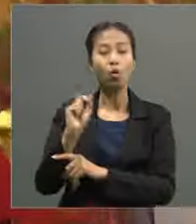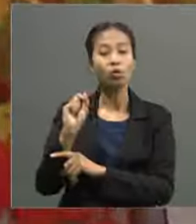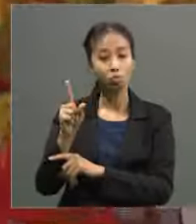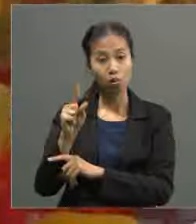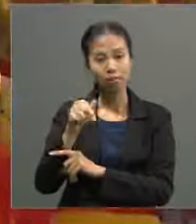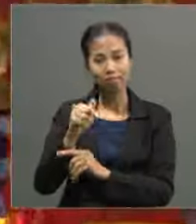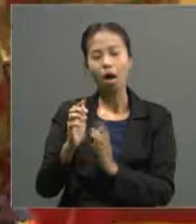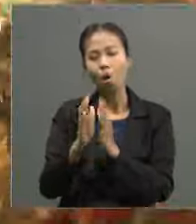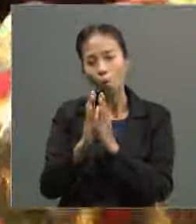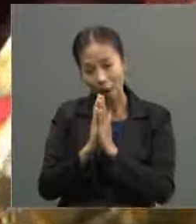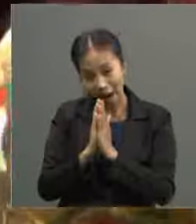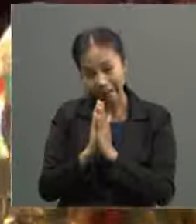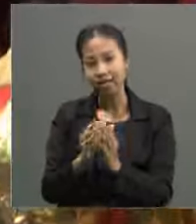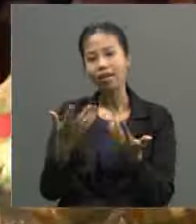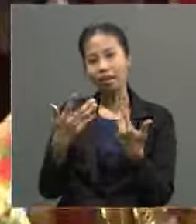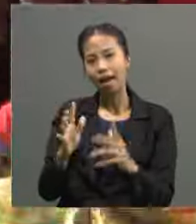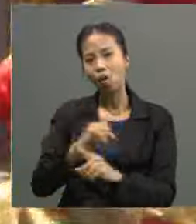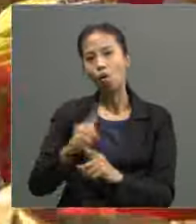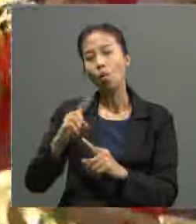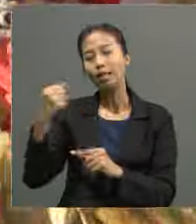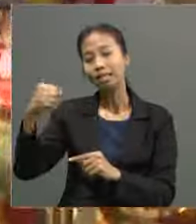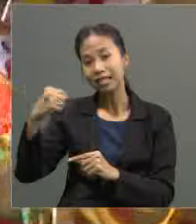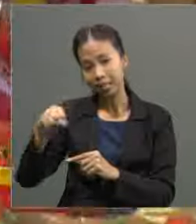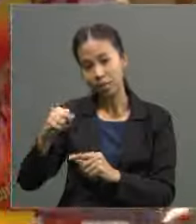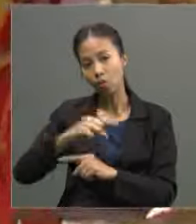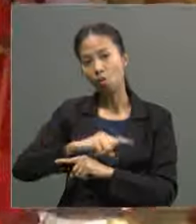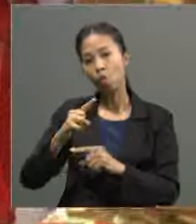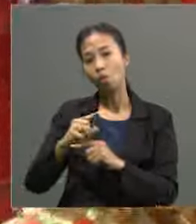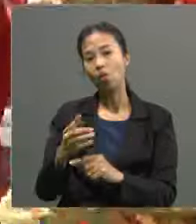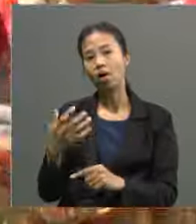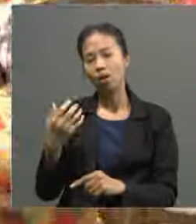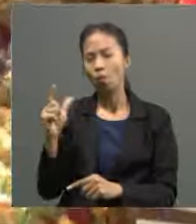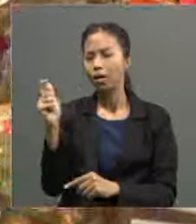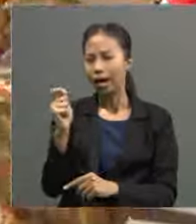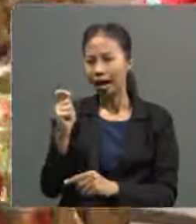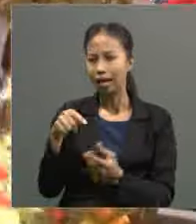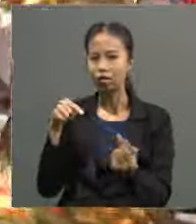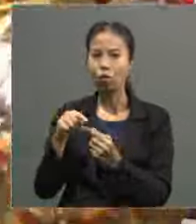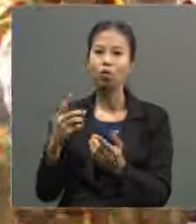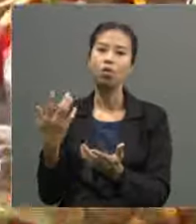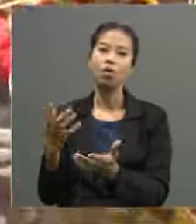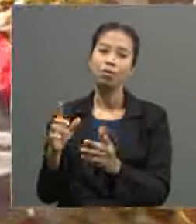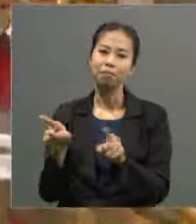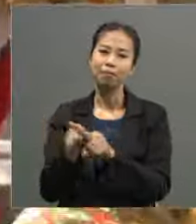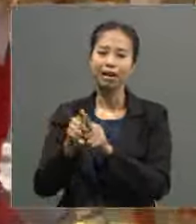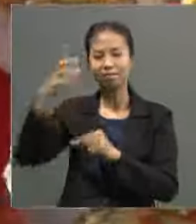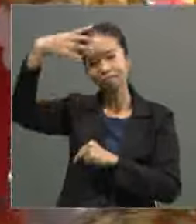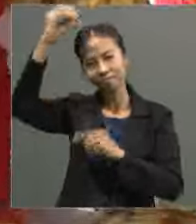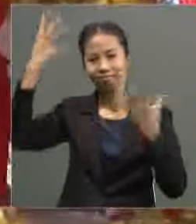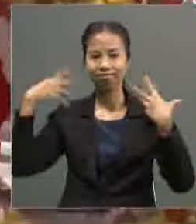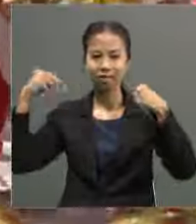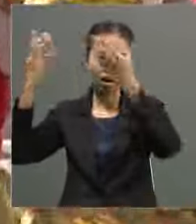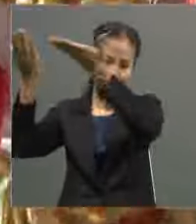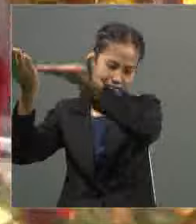ไหว้วันที่ 10กุมภาพันธ์เป็นวันตรุษจีนวันอังคารที่ 13เป็นวันรับเจ้าและเทศกาล